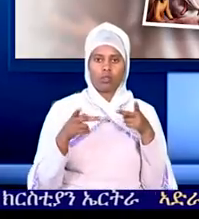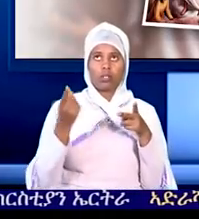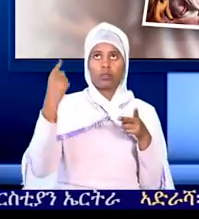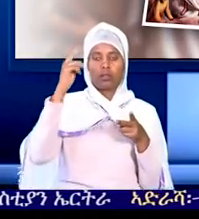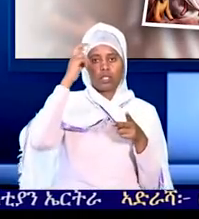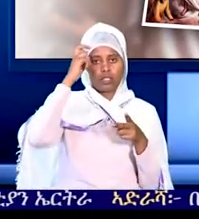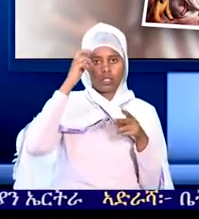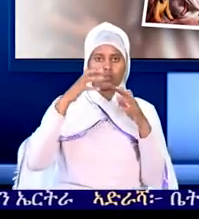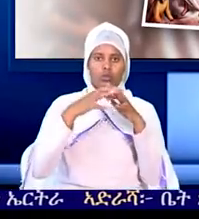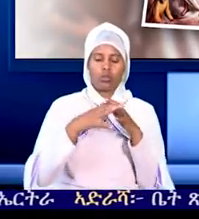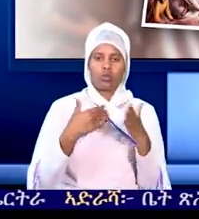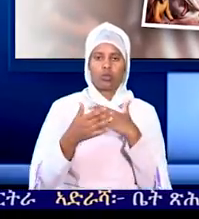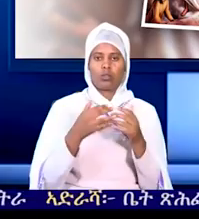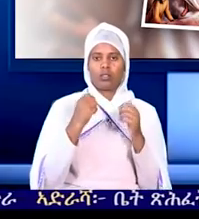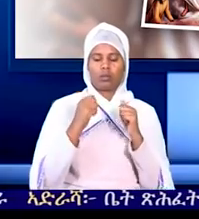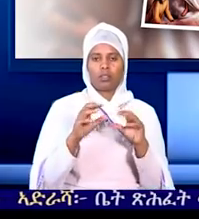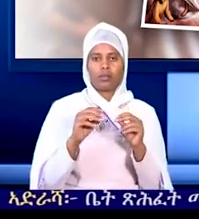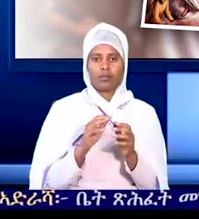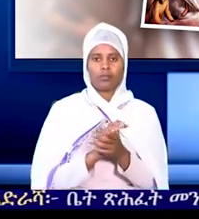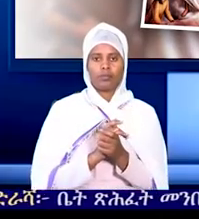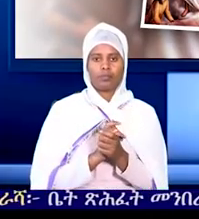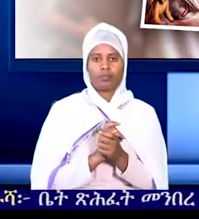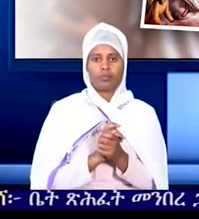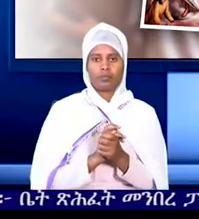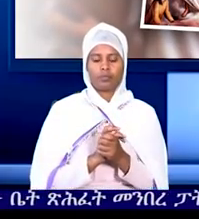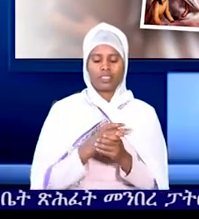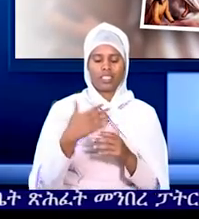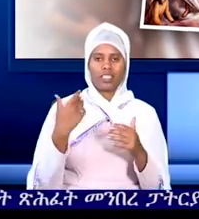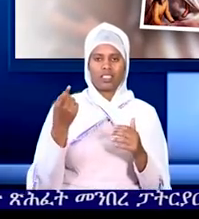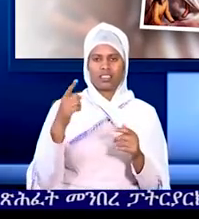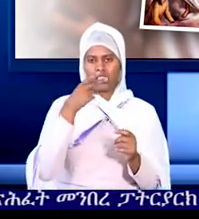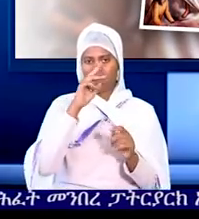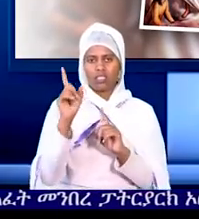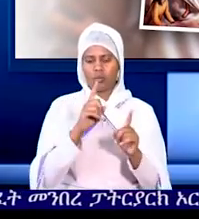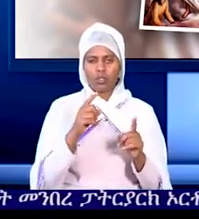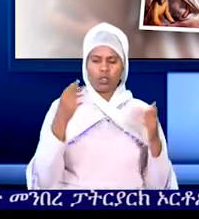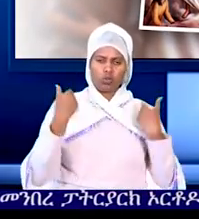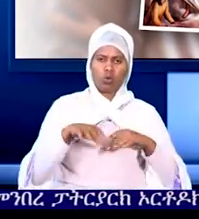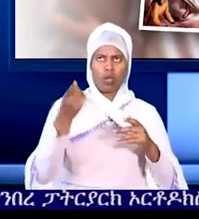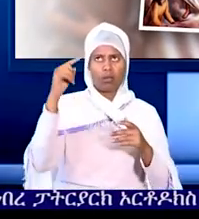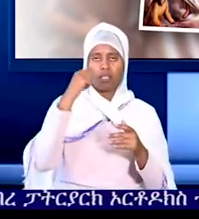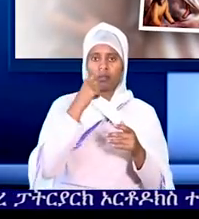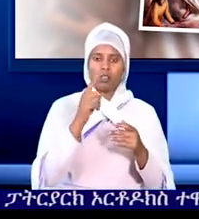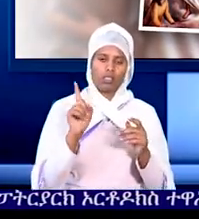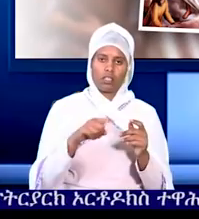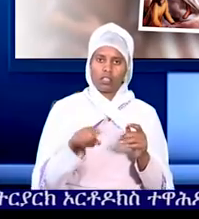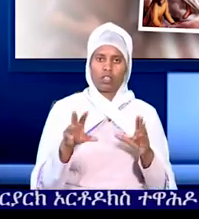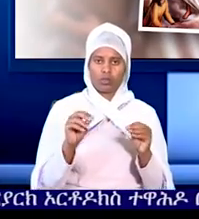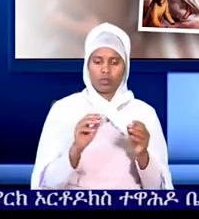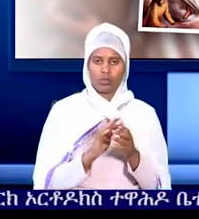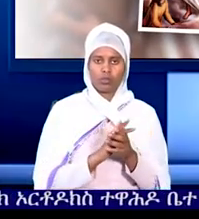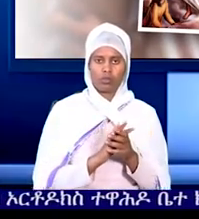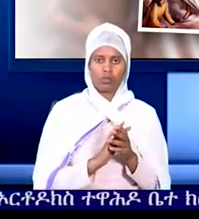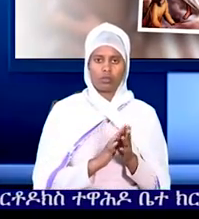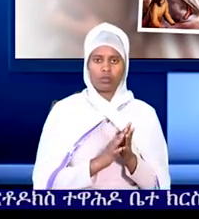ፀሊሉ ንክምለስ ፀሊሉ ንተጋገየ ፀሊሉ እያ ትብል እምበር ቅሰፍ ዝብል መፅሓፍቲ ኣይንረክብን